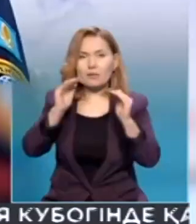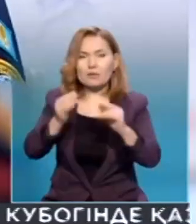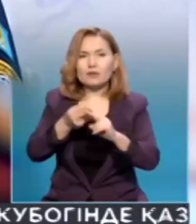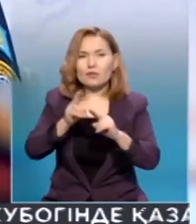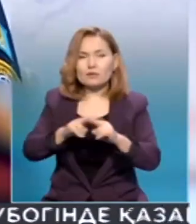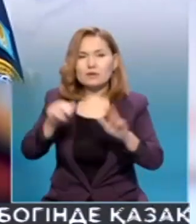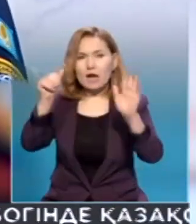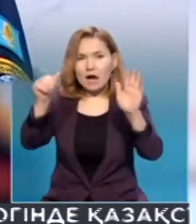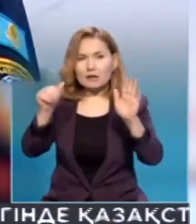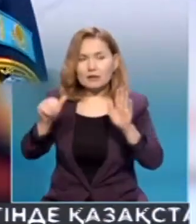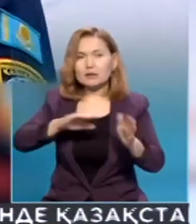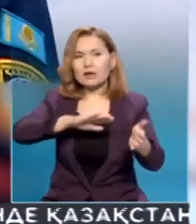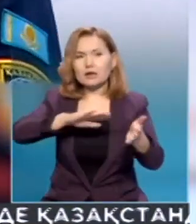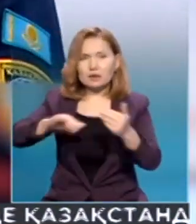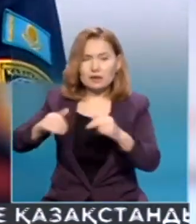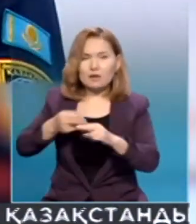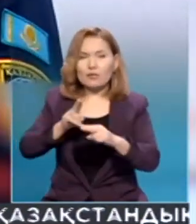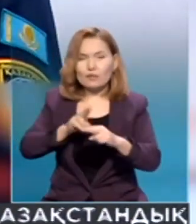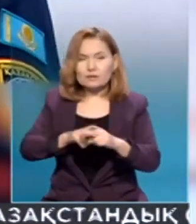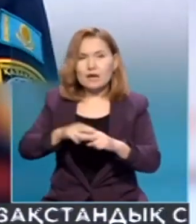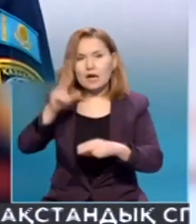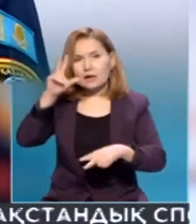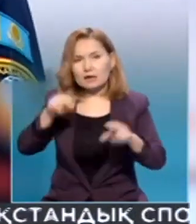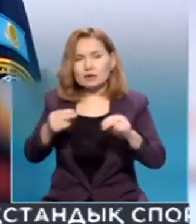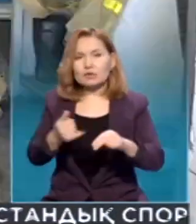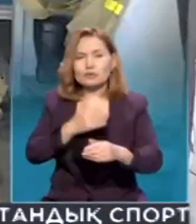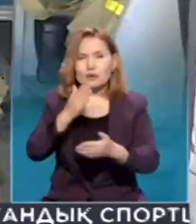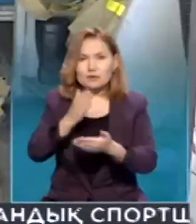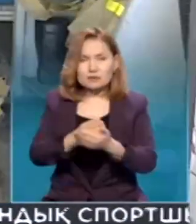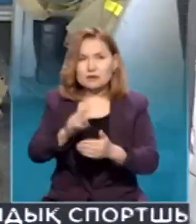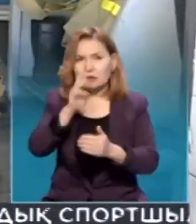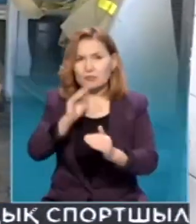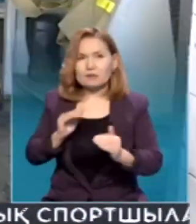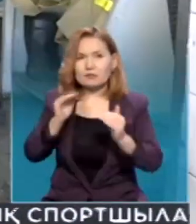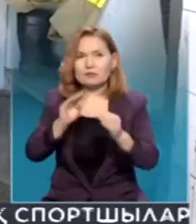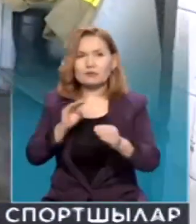жарты жылдықтан кейін үміт бар іске асырады деген.